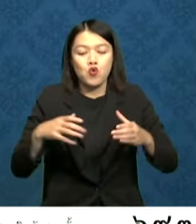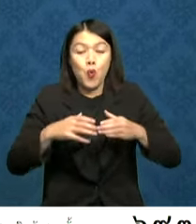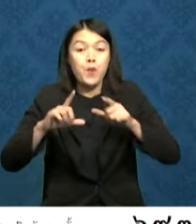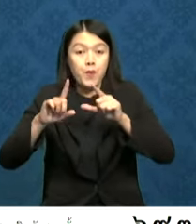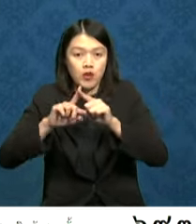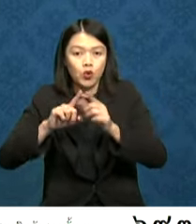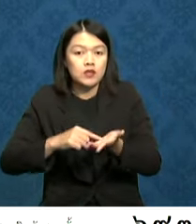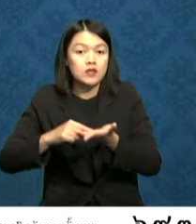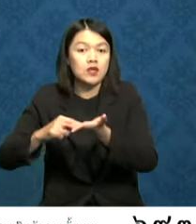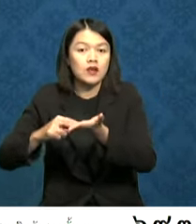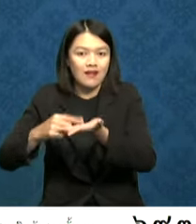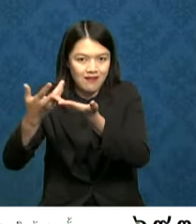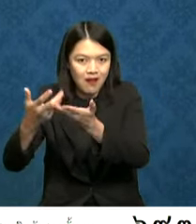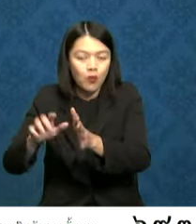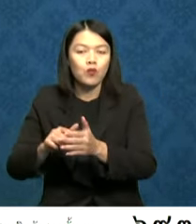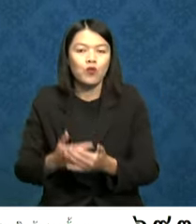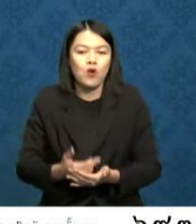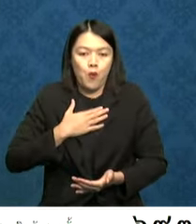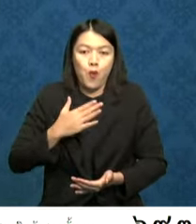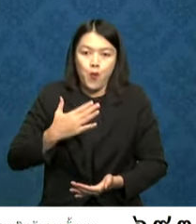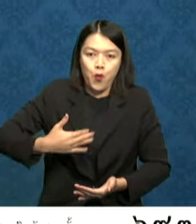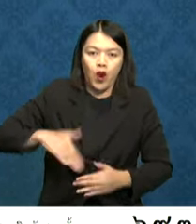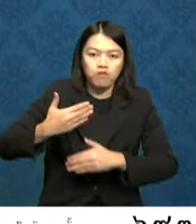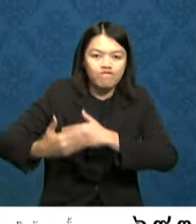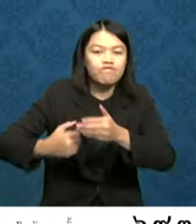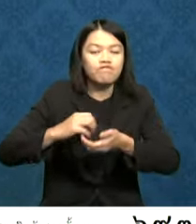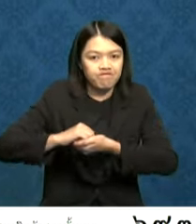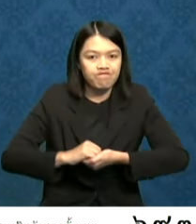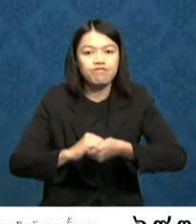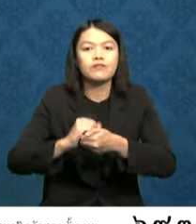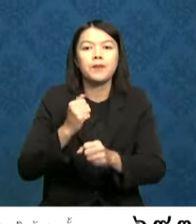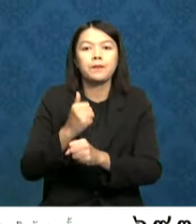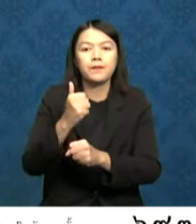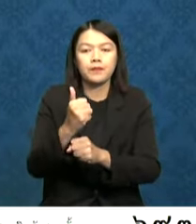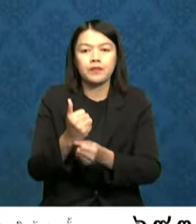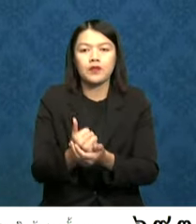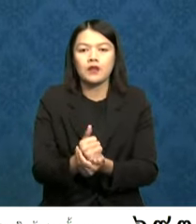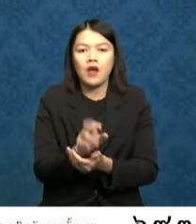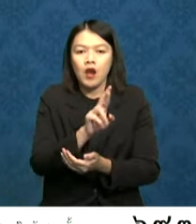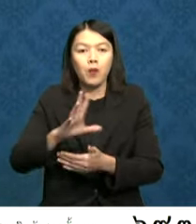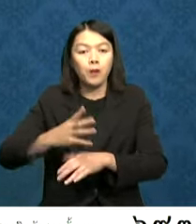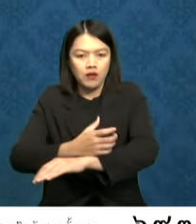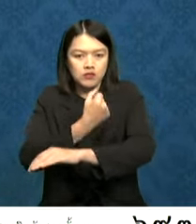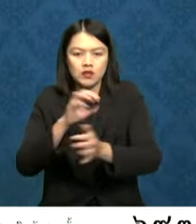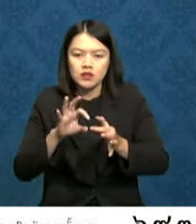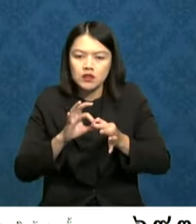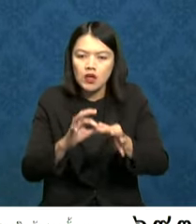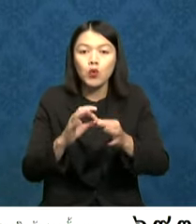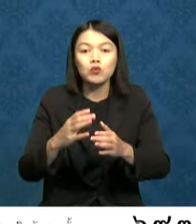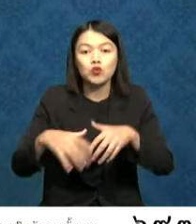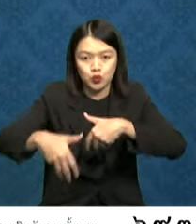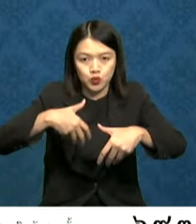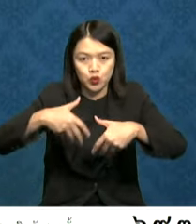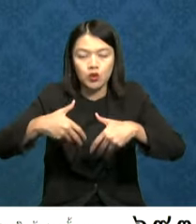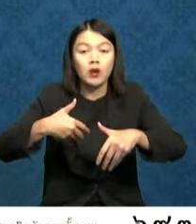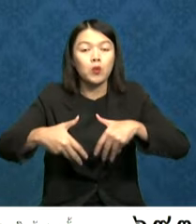ได้เสนอเข้าสู่สภาไปแล้วซึ่งพวกเราสามารถเดินหน้าร่วมกันได้ครับเพื่อทำให้ระบบการเมืองมีความยึดโยงกับประชาชนและ